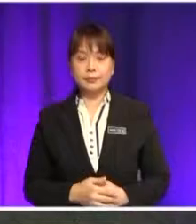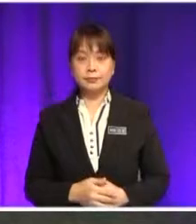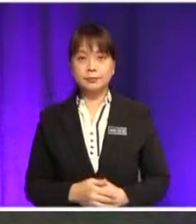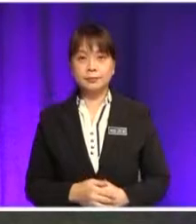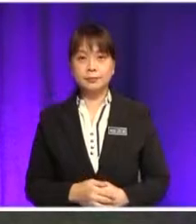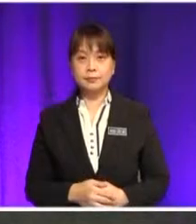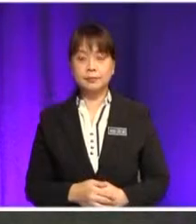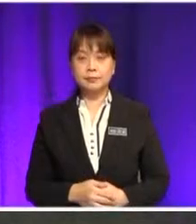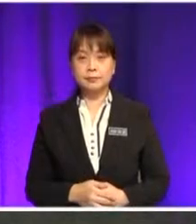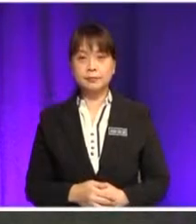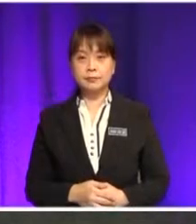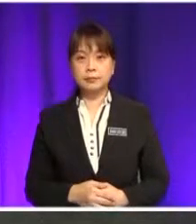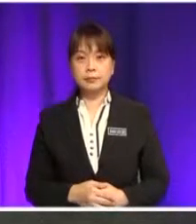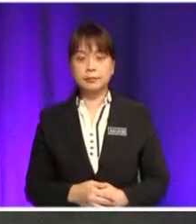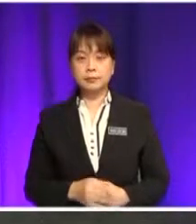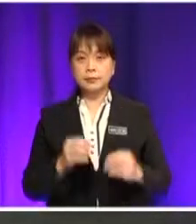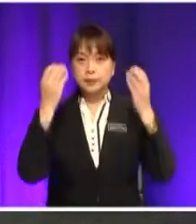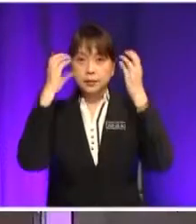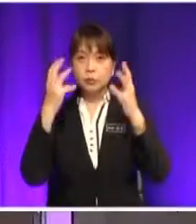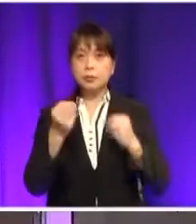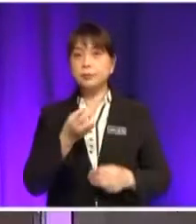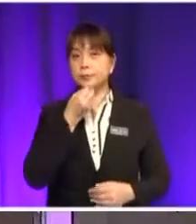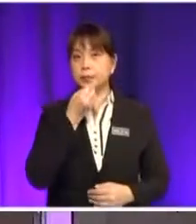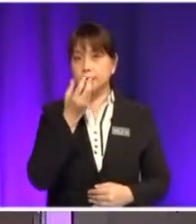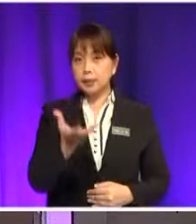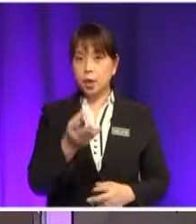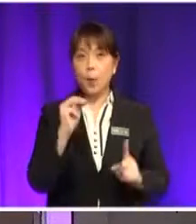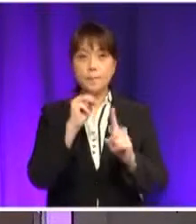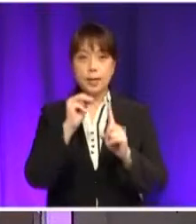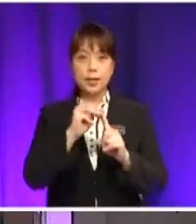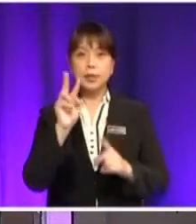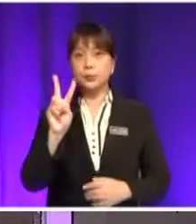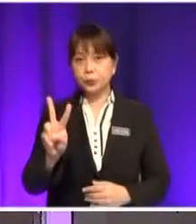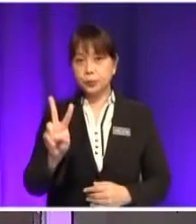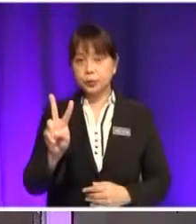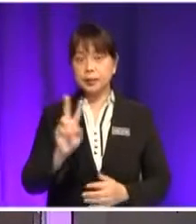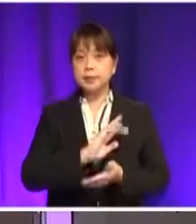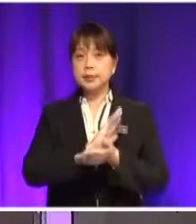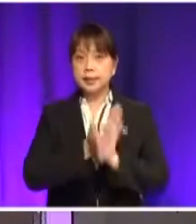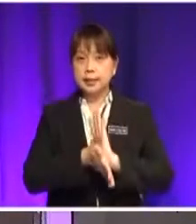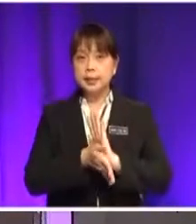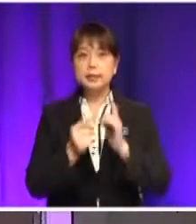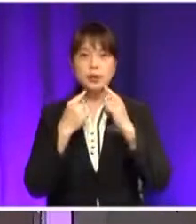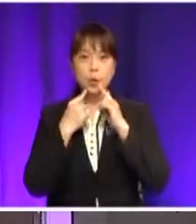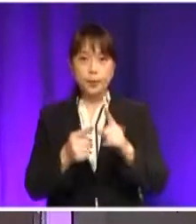jadi cegu dramalum warganya dua marganya 2 jadi jawabannya